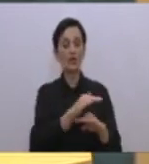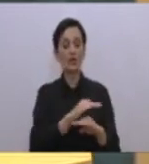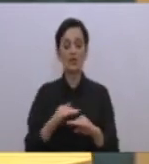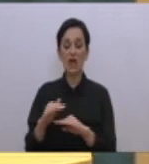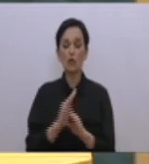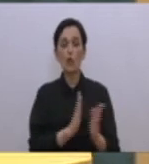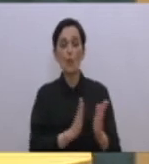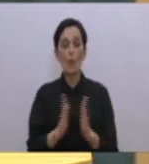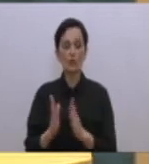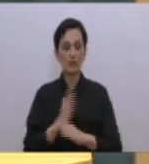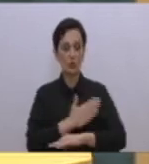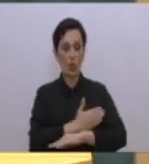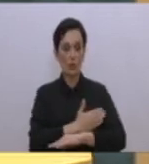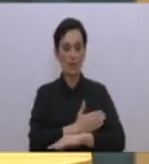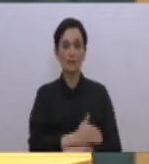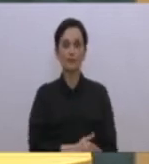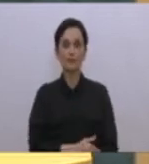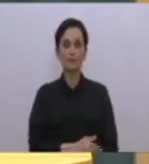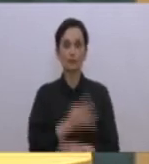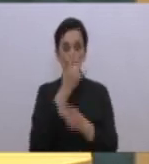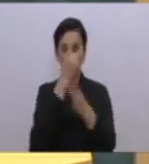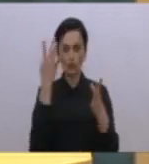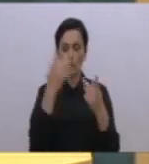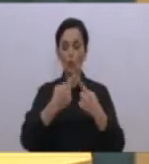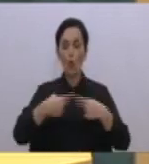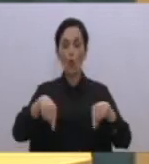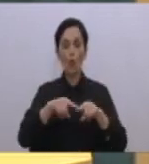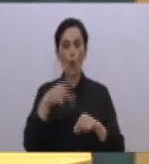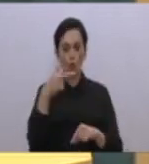მომწესრიგებელი ნორმები. კულტურის კომიტეტისთვის